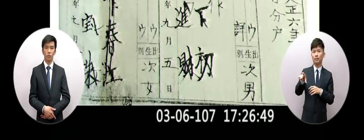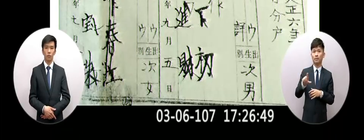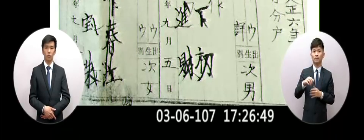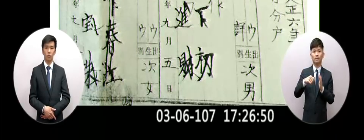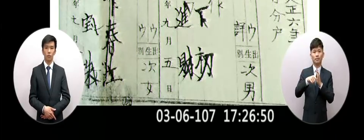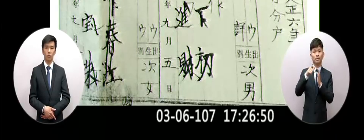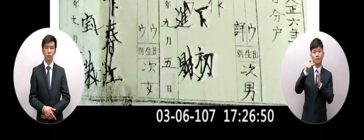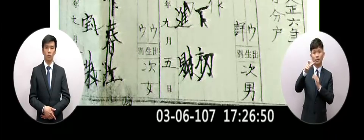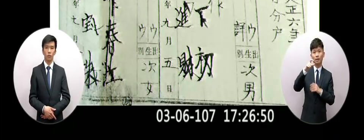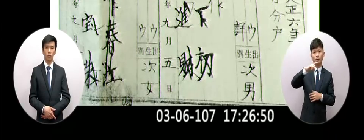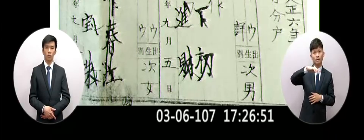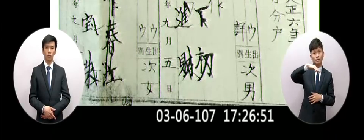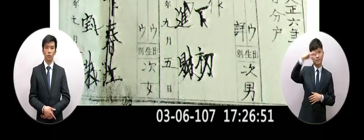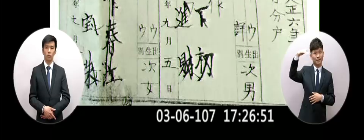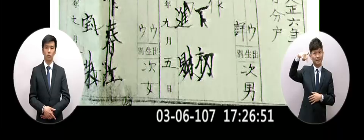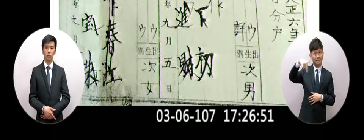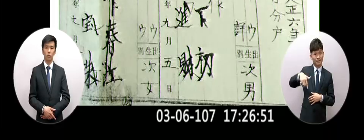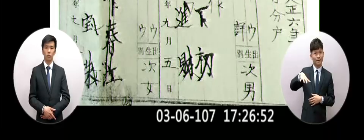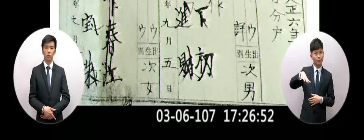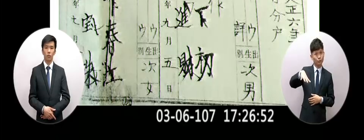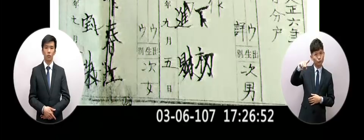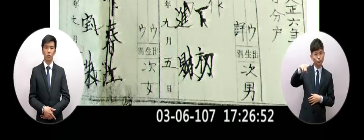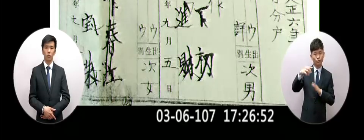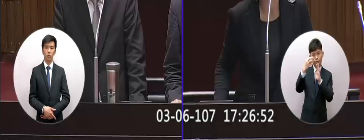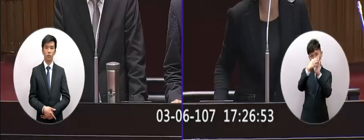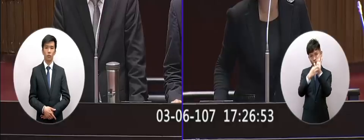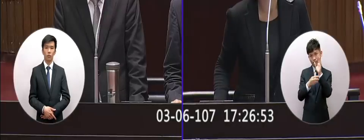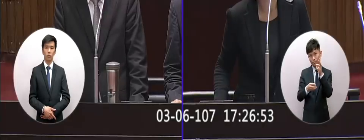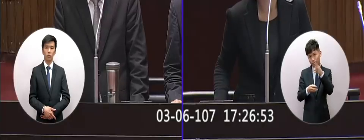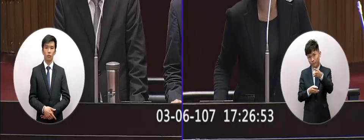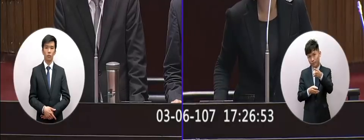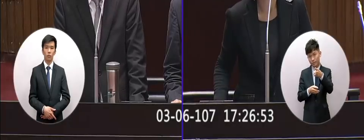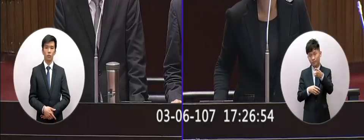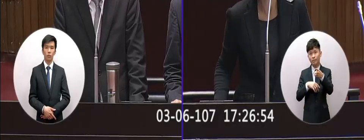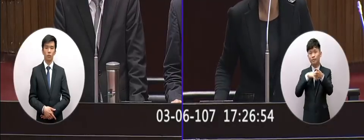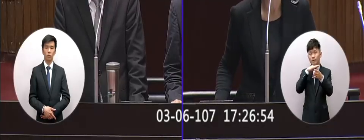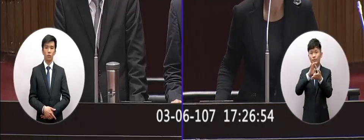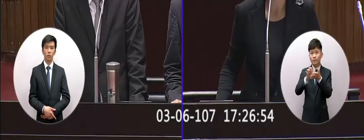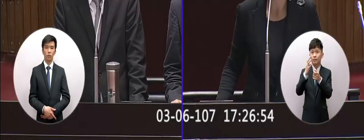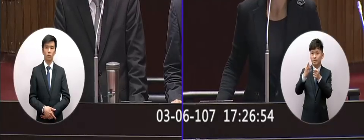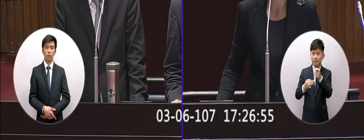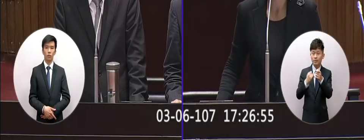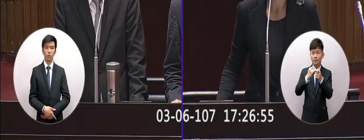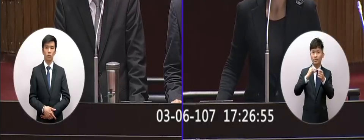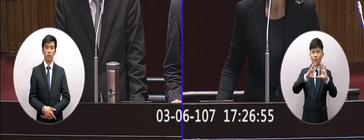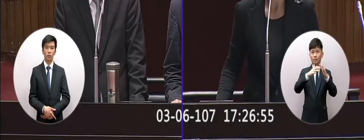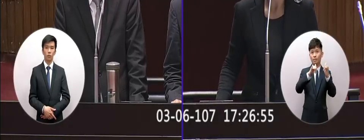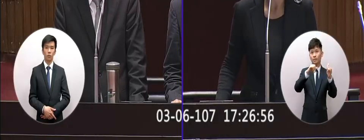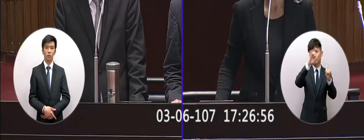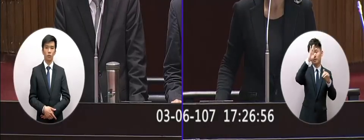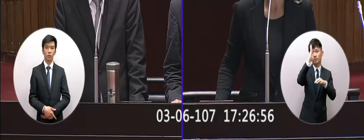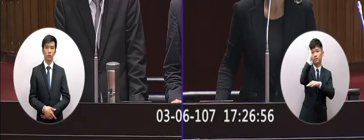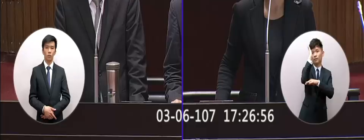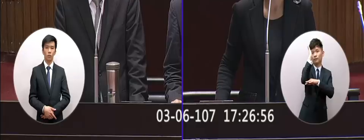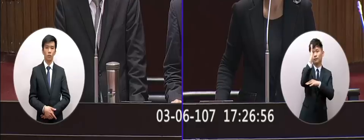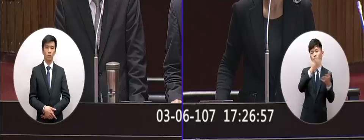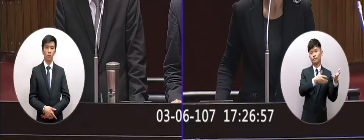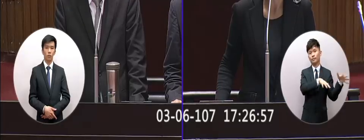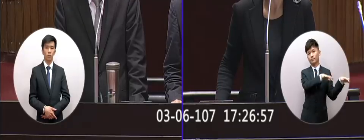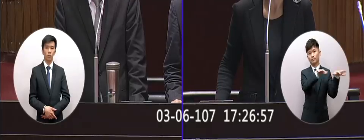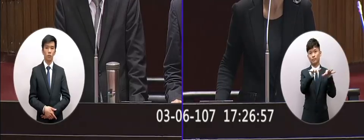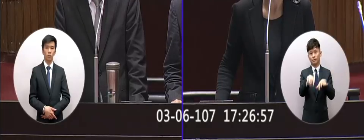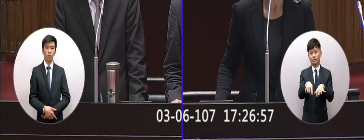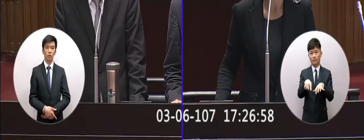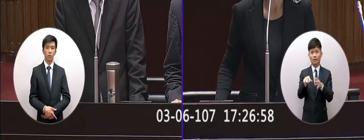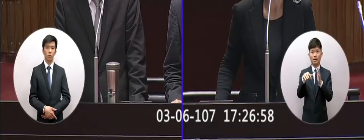山下初。山下初用了几年之后呢， 国民政府又来了，就把三下出三